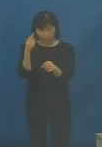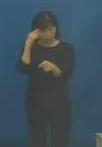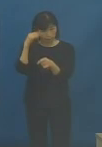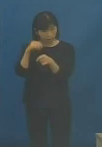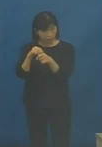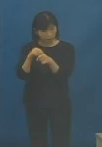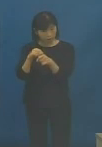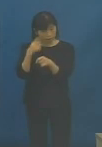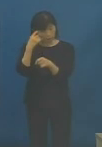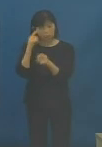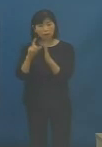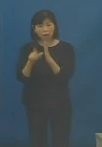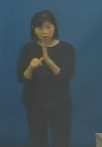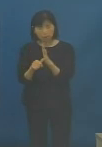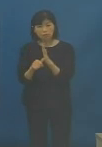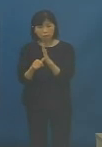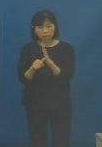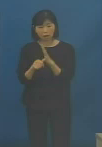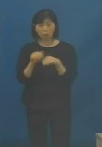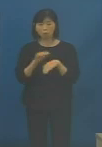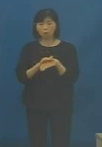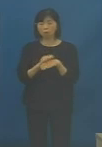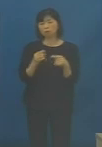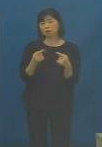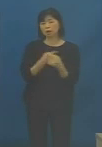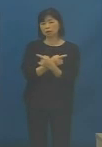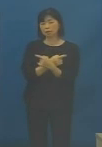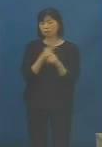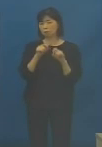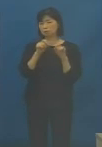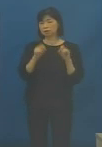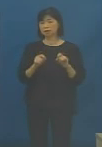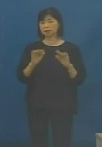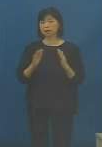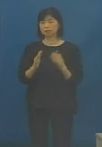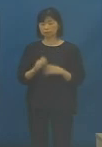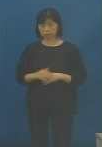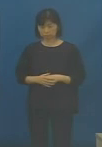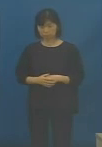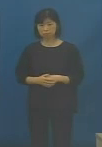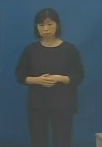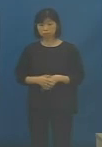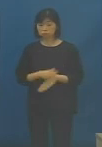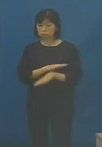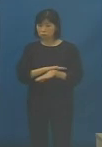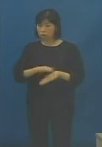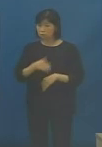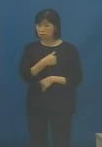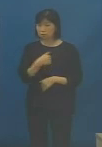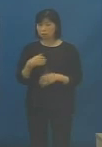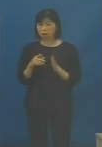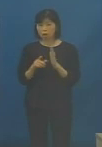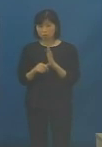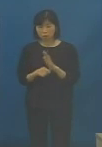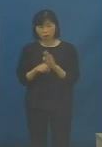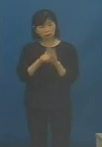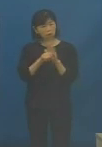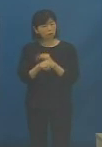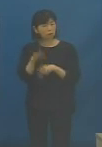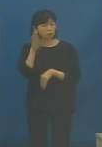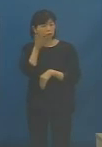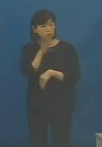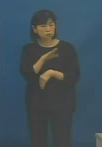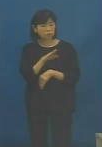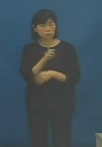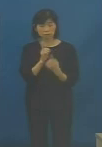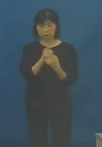行させていっても大きな支障はない、むしろそのうまくやれば効率的に対策を実